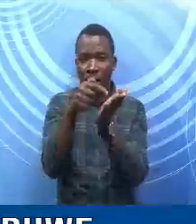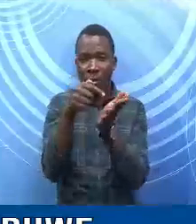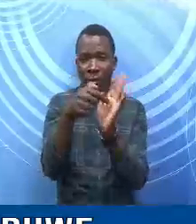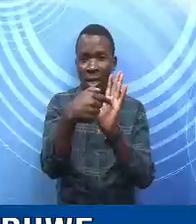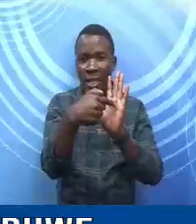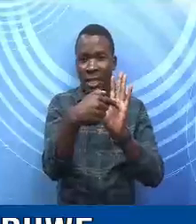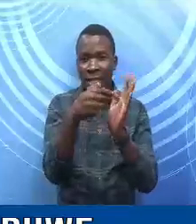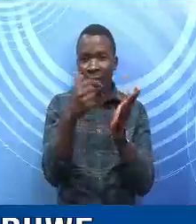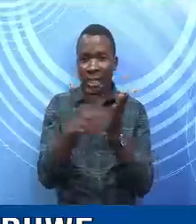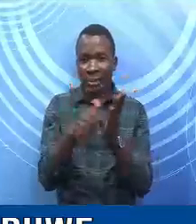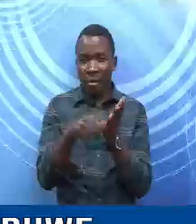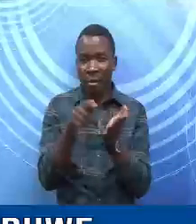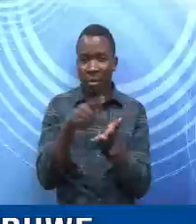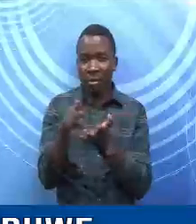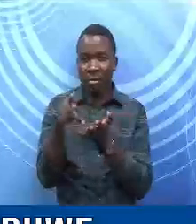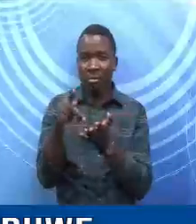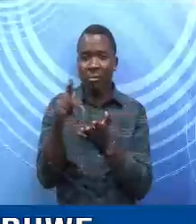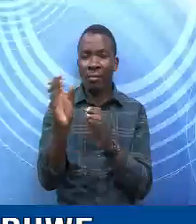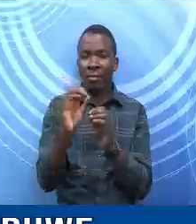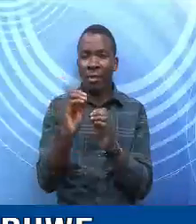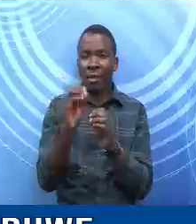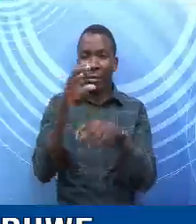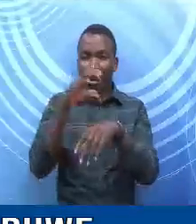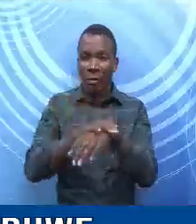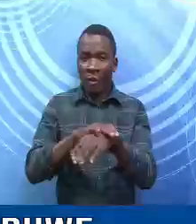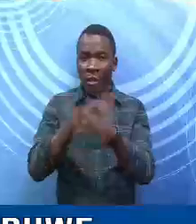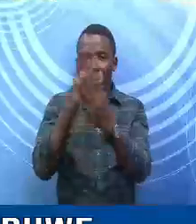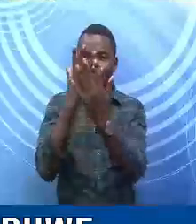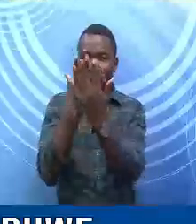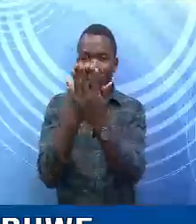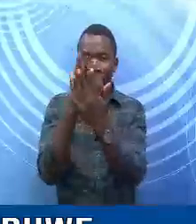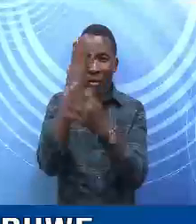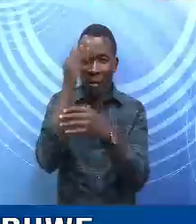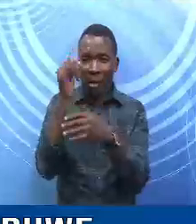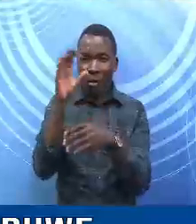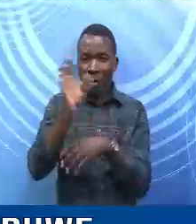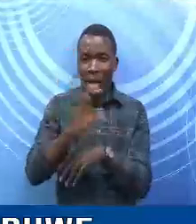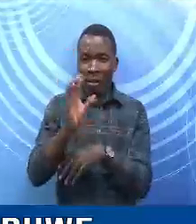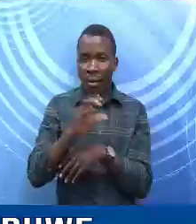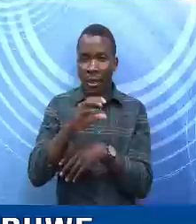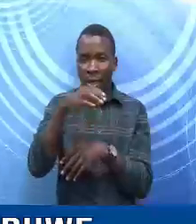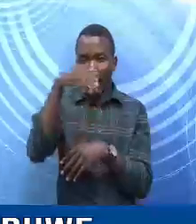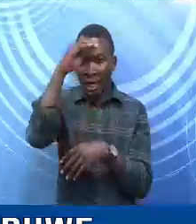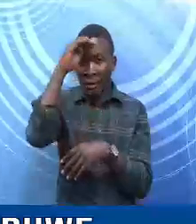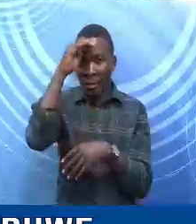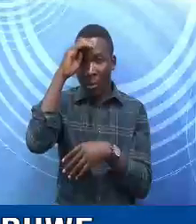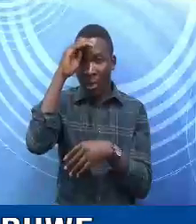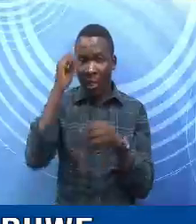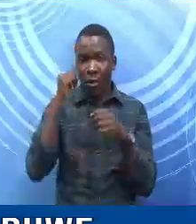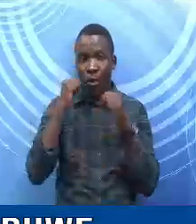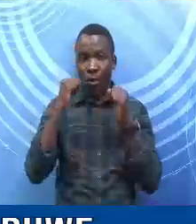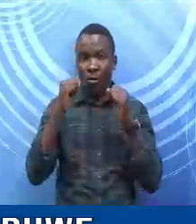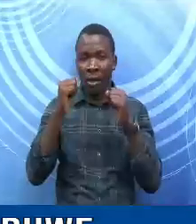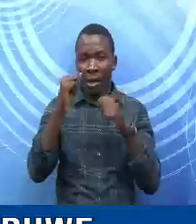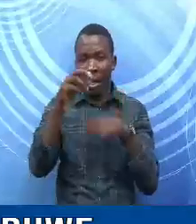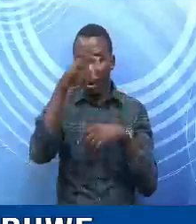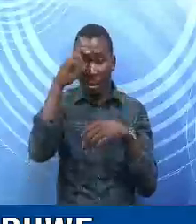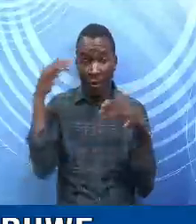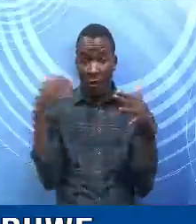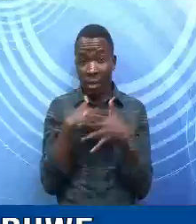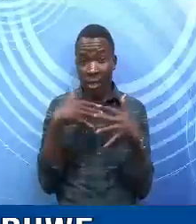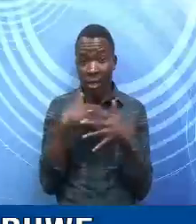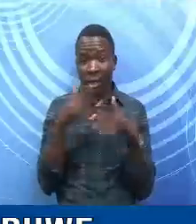itangazamakuru afatwa agafungwa, ngo kubera yuko iyi kampani ari y'umupolisi kandi ukomeye, ariyo mpamvu batinya kugira icyo batangaza mu